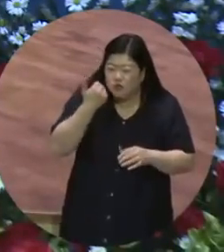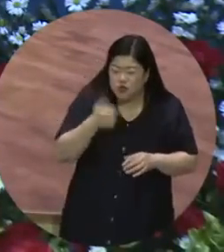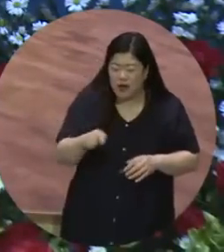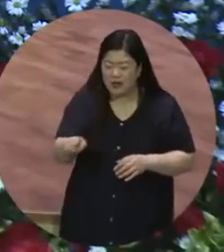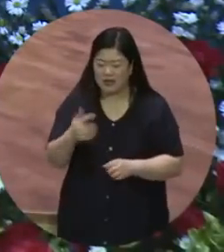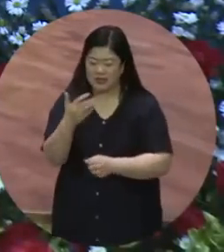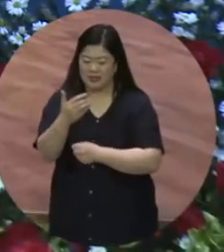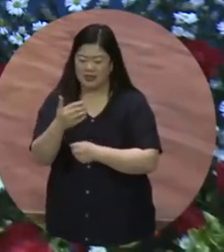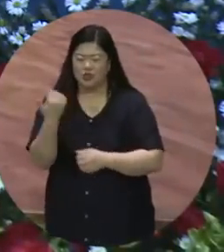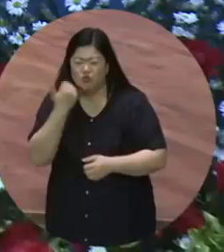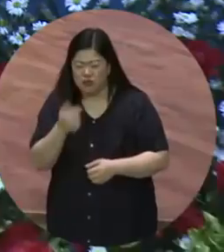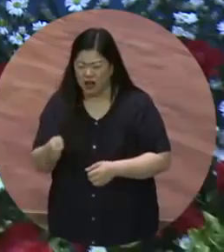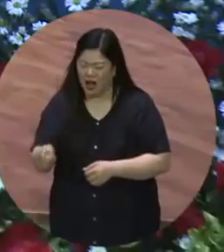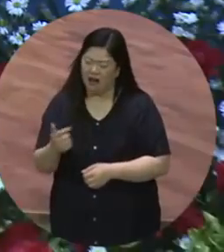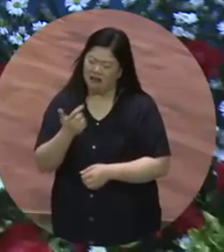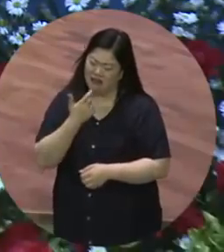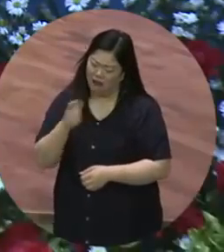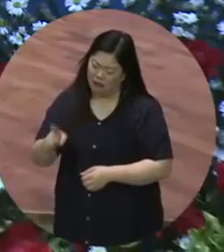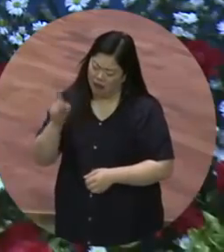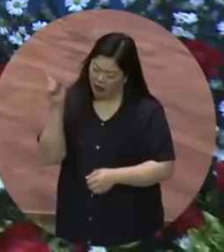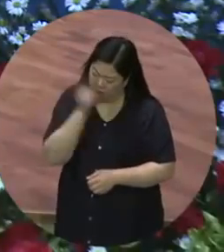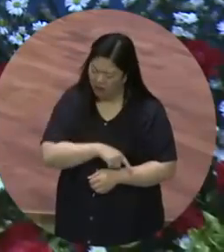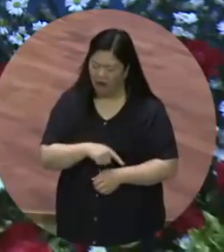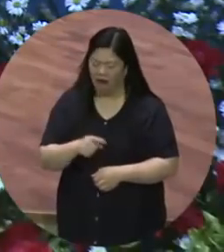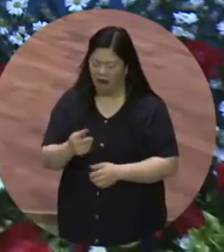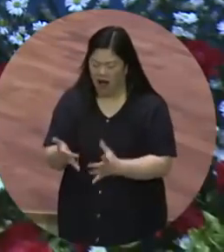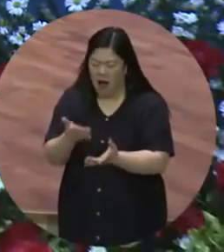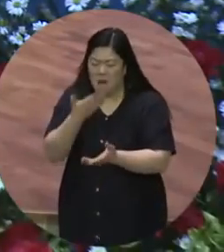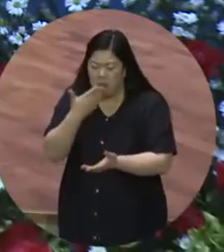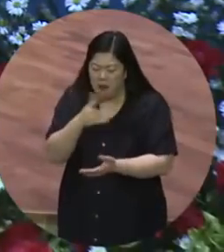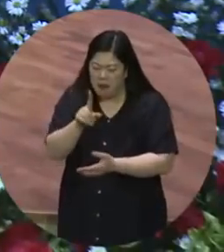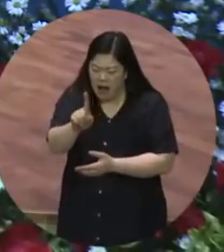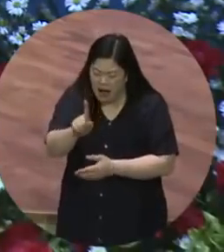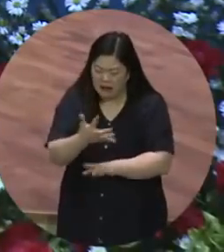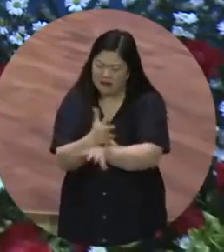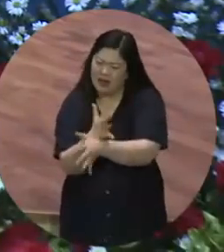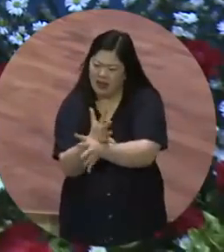그런데 성경은 이 야곱의 행동에 대해서